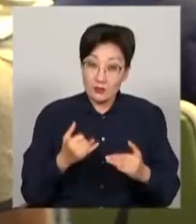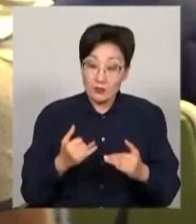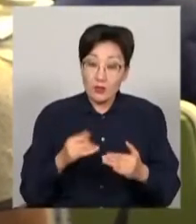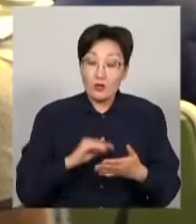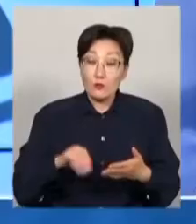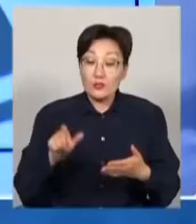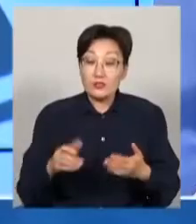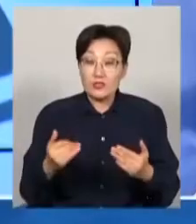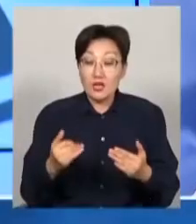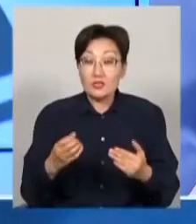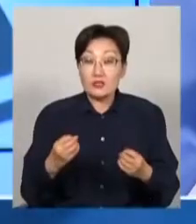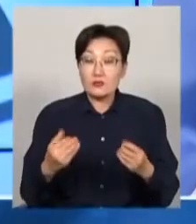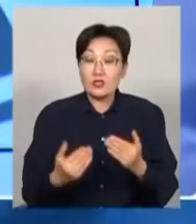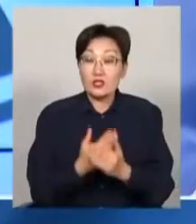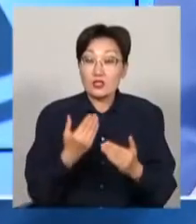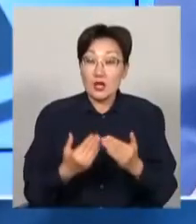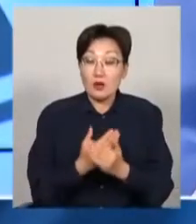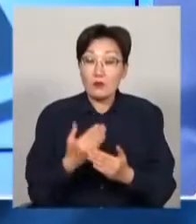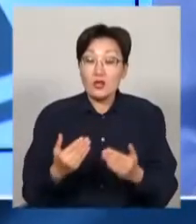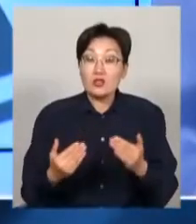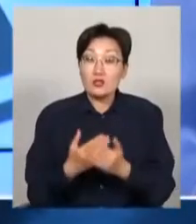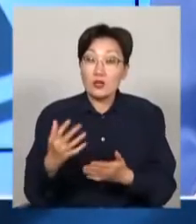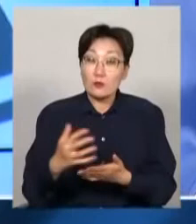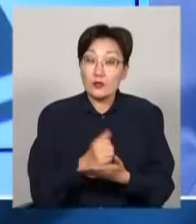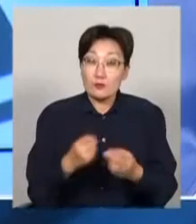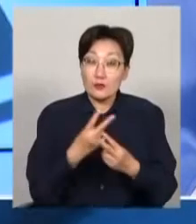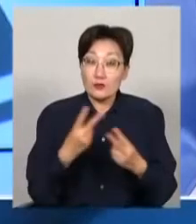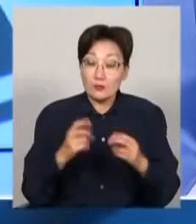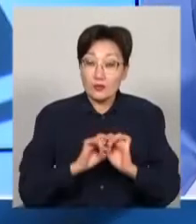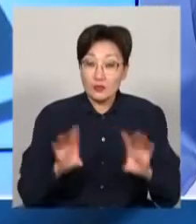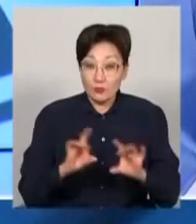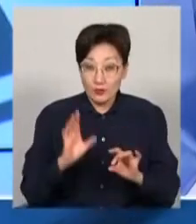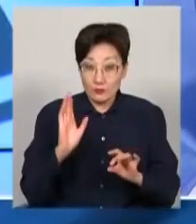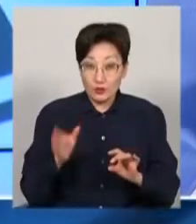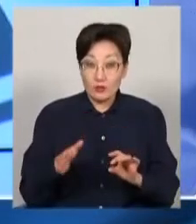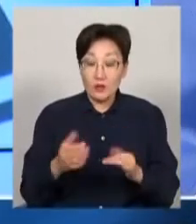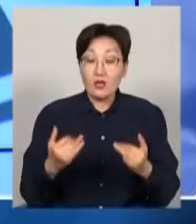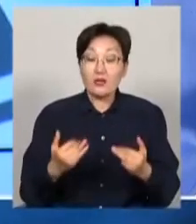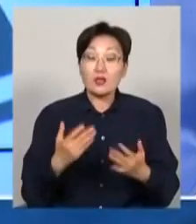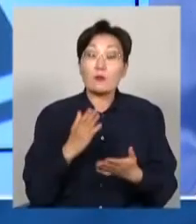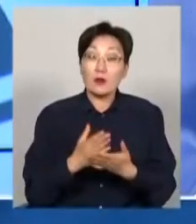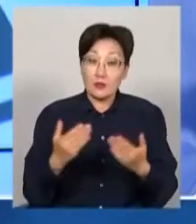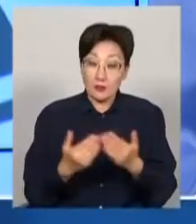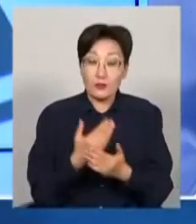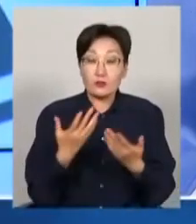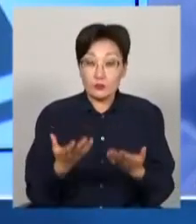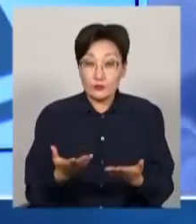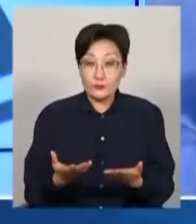аяулым, мен әлі де жаңа деректерді жинақтап, көрерменімізге жеткізіп отыратын болам. Әзірге менде бар осы.